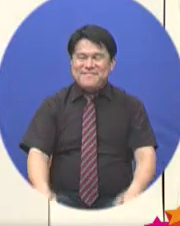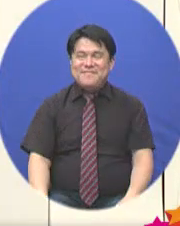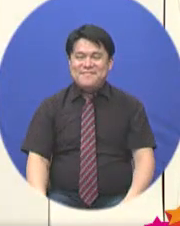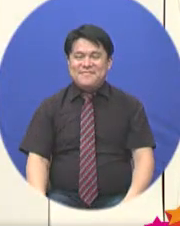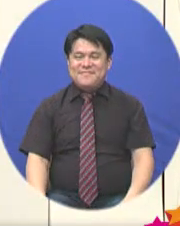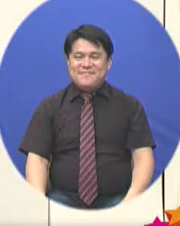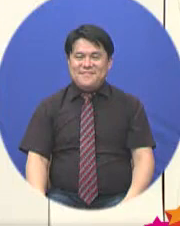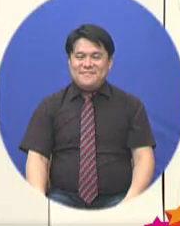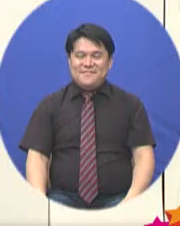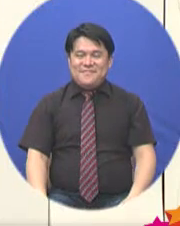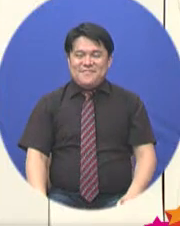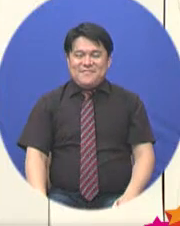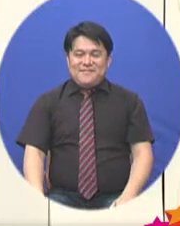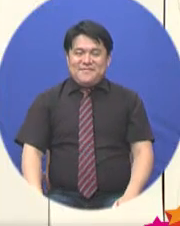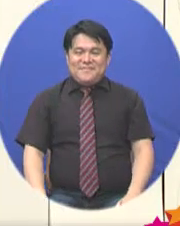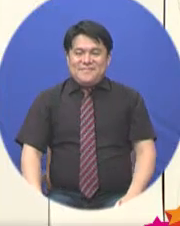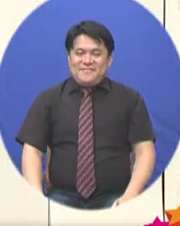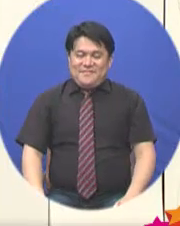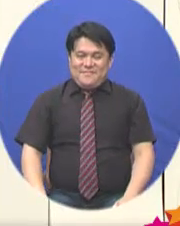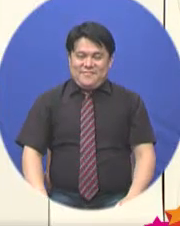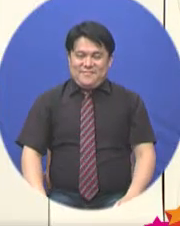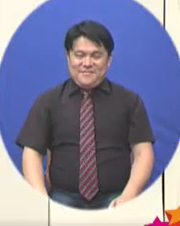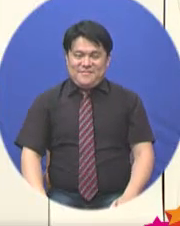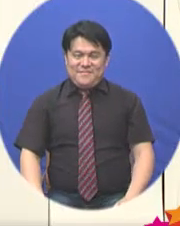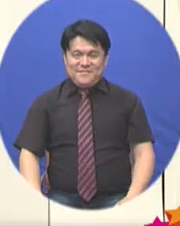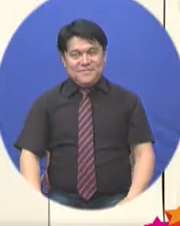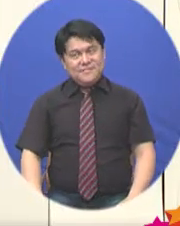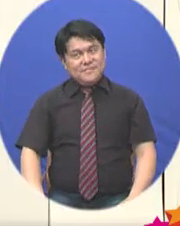보내드리도록 하겠습니다. 그러게요. 그 네.